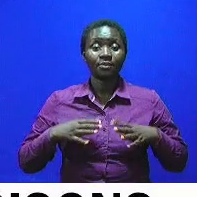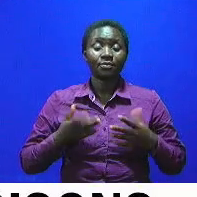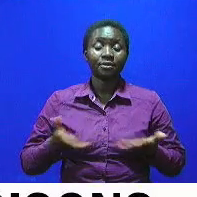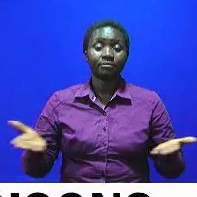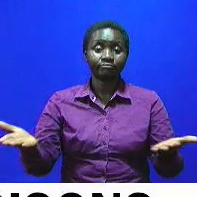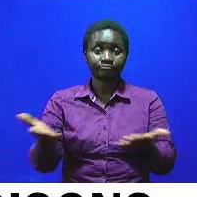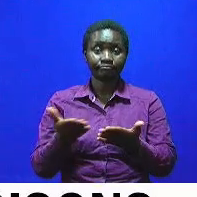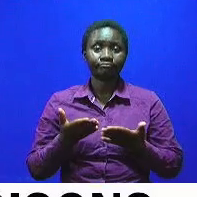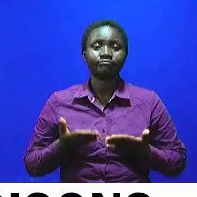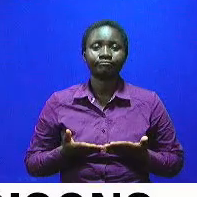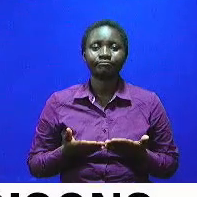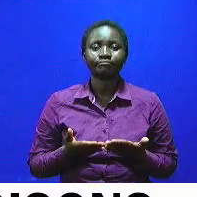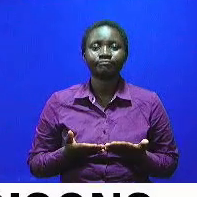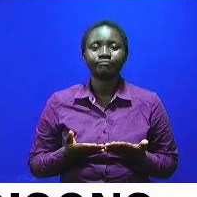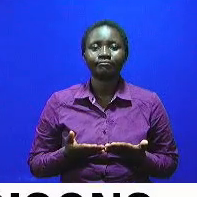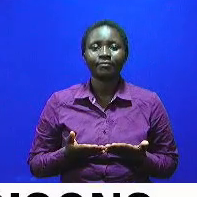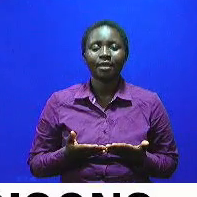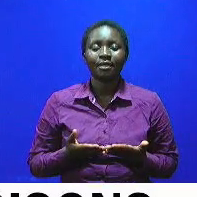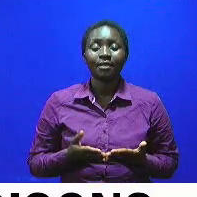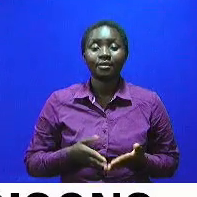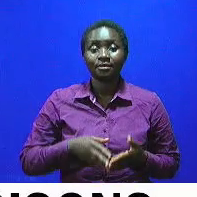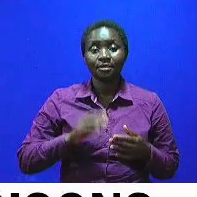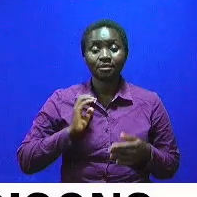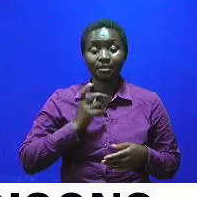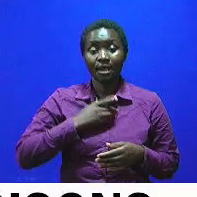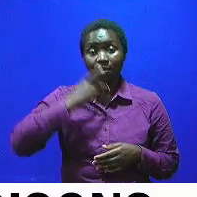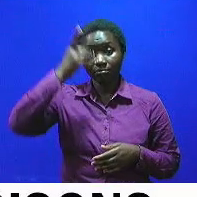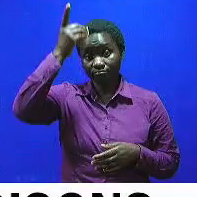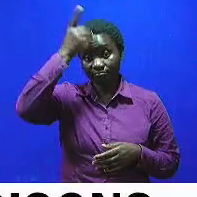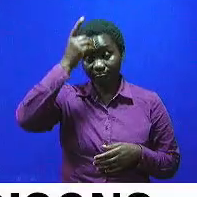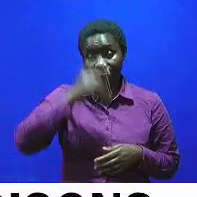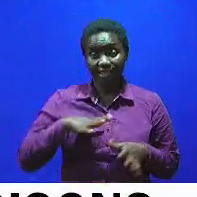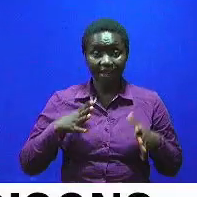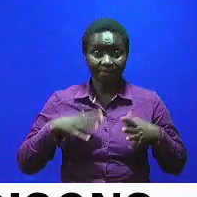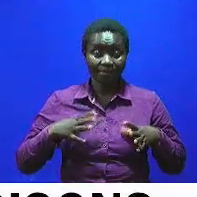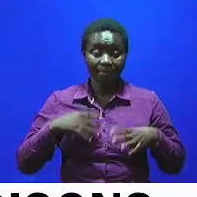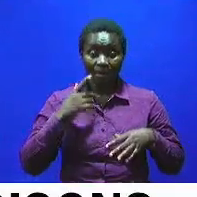to ba embrace ekero ba irana ase binyoro bieto singencho no barona bantu ba etira mangana makong